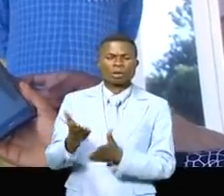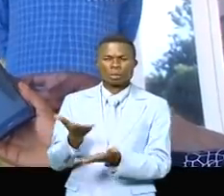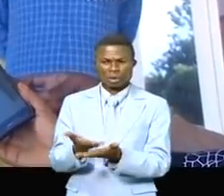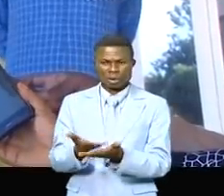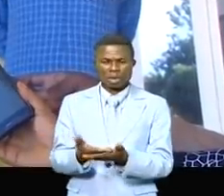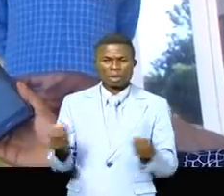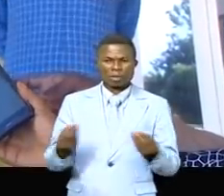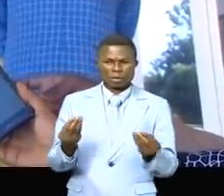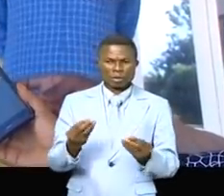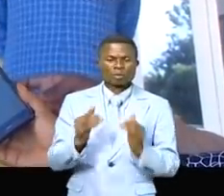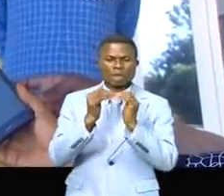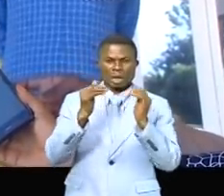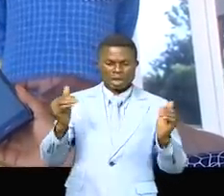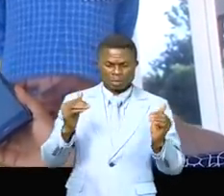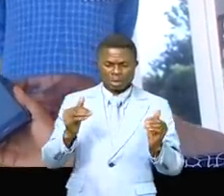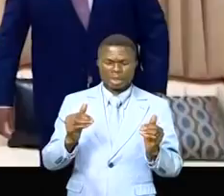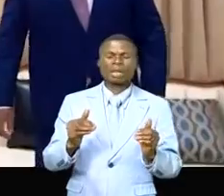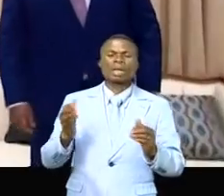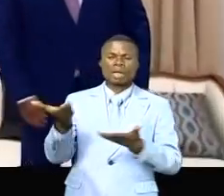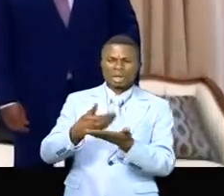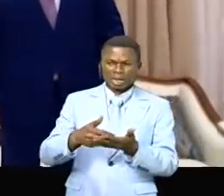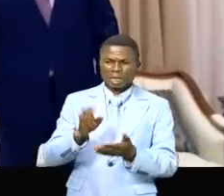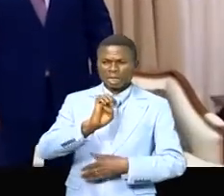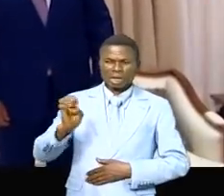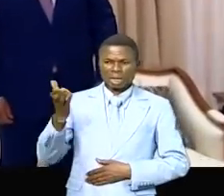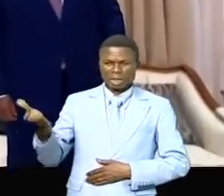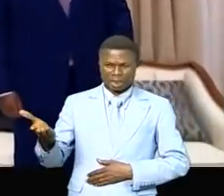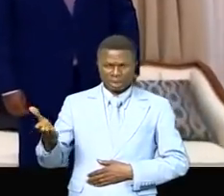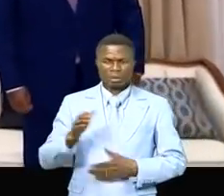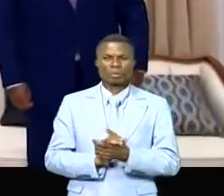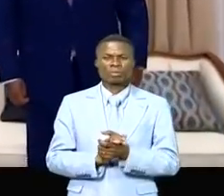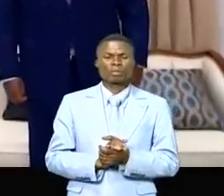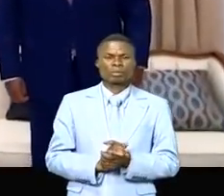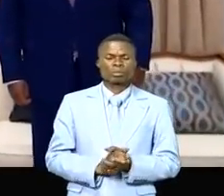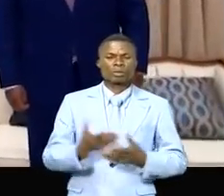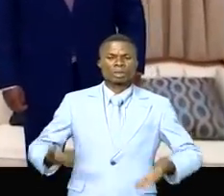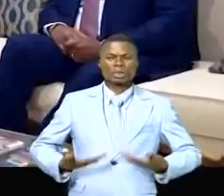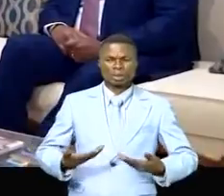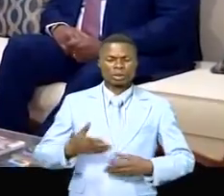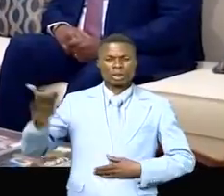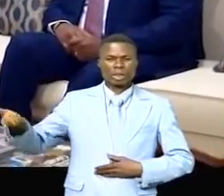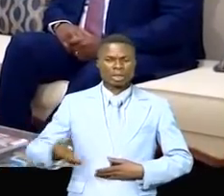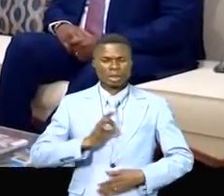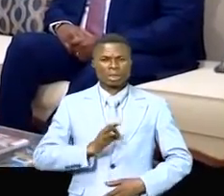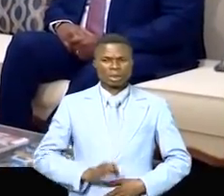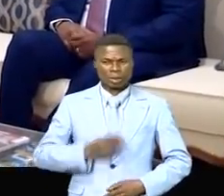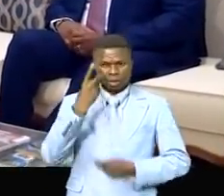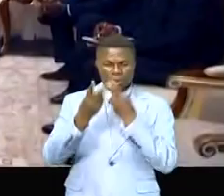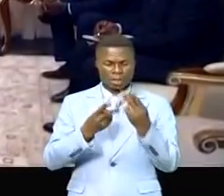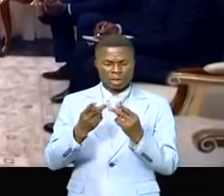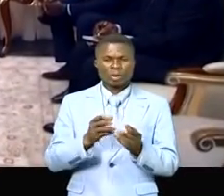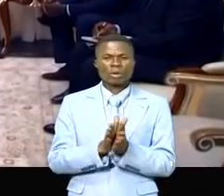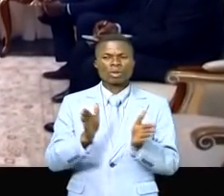afin d'éradiquer l'insécurité à l'est du pays. Israël renouvelle sa volonté de recevoir le président de la République en visite